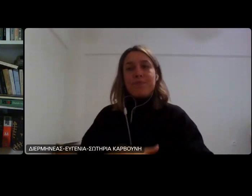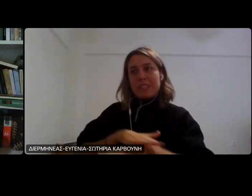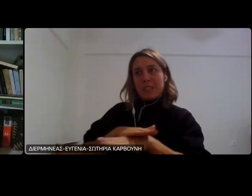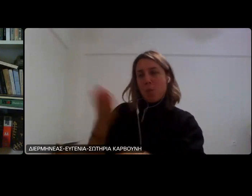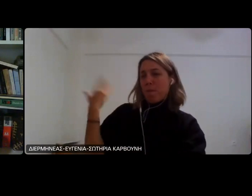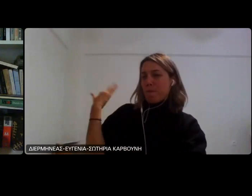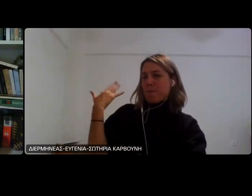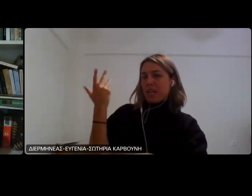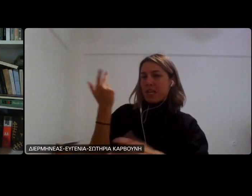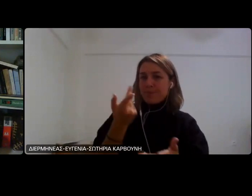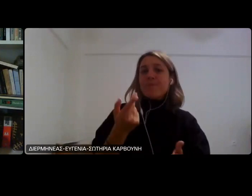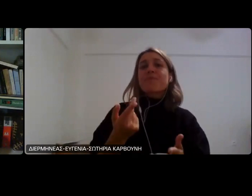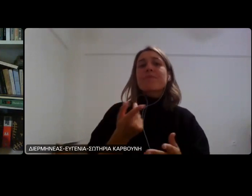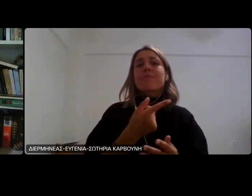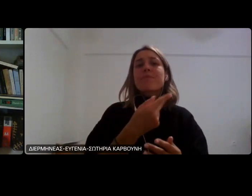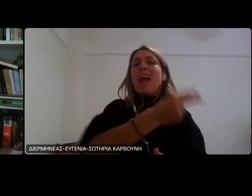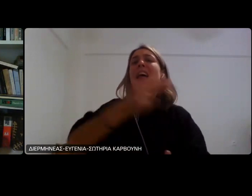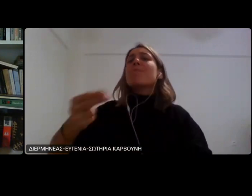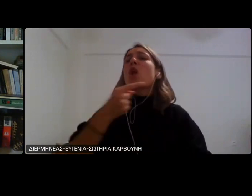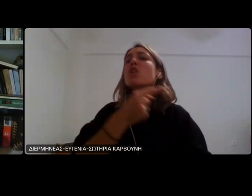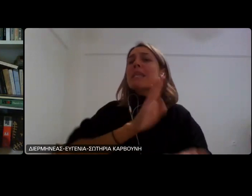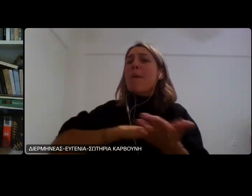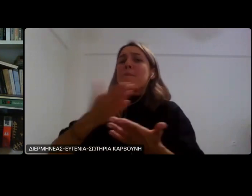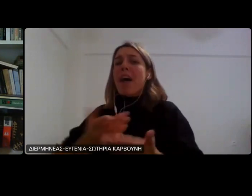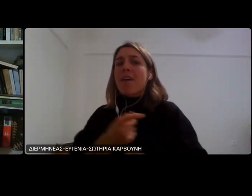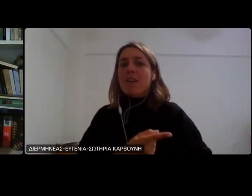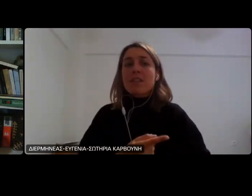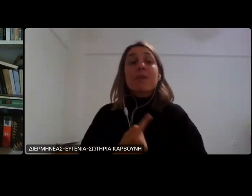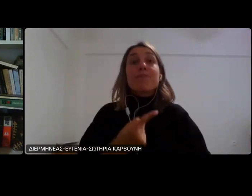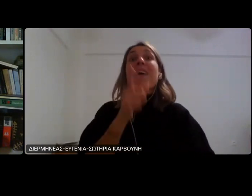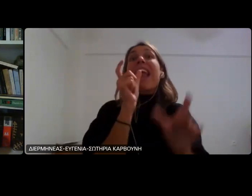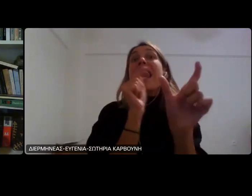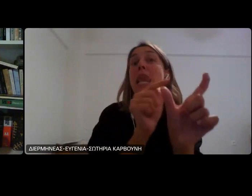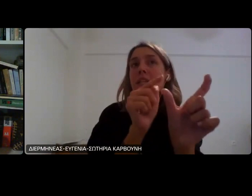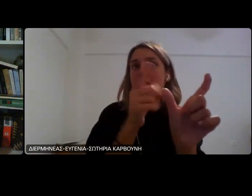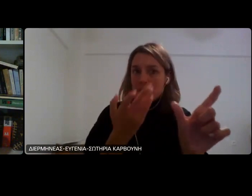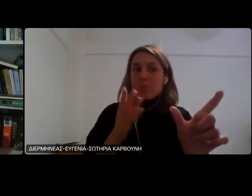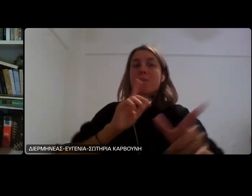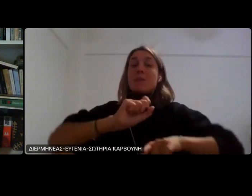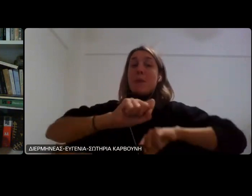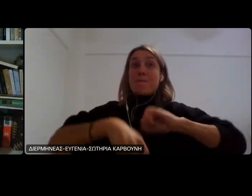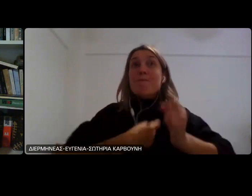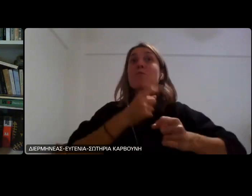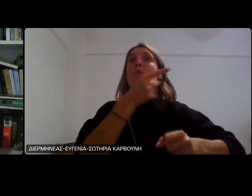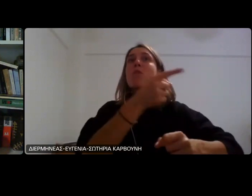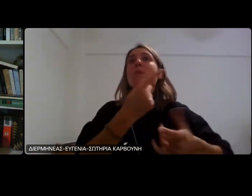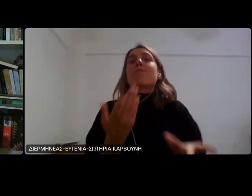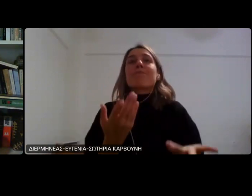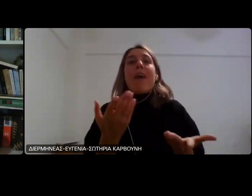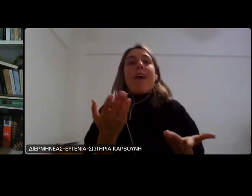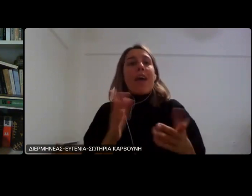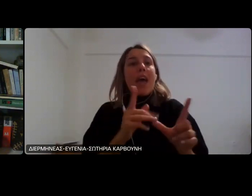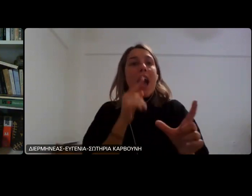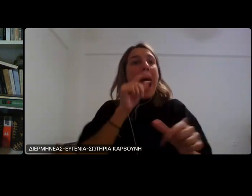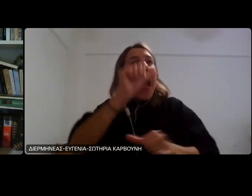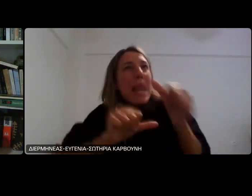Pay More Attention. Όταν βάζουμε το θηλυκό γένος να κάνει αυτή την πρόσθετη δουλειά, αναγκάζουμε τις άλλες ανθρώπους να πληρώσουν περισσότερη προσοχή στη